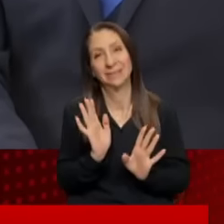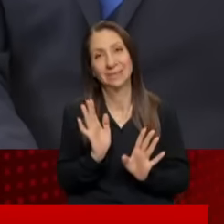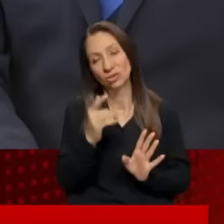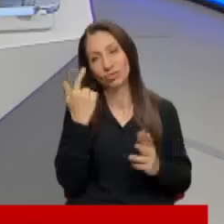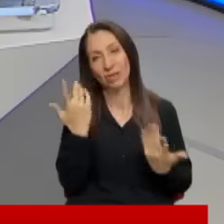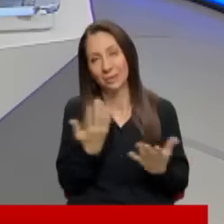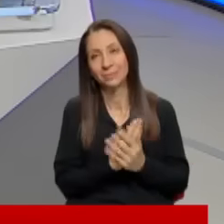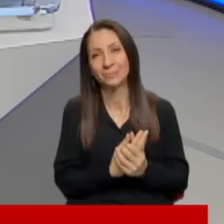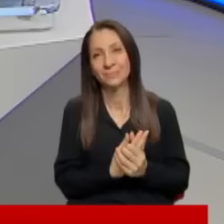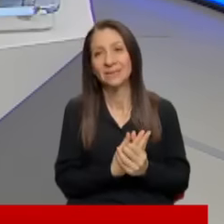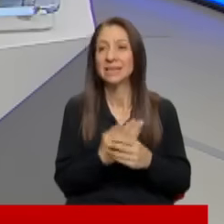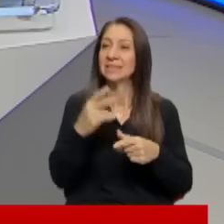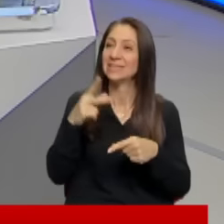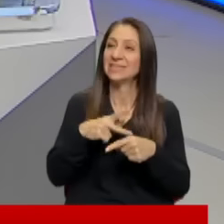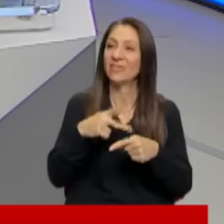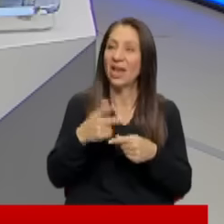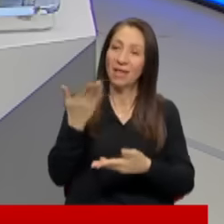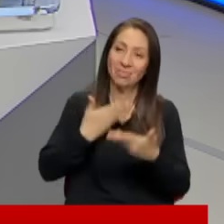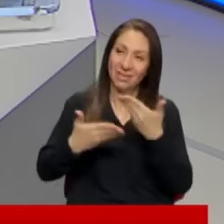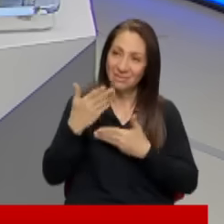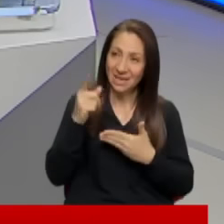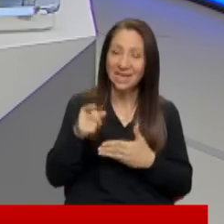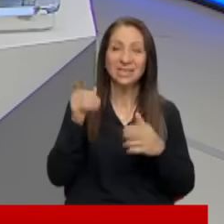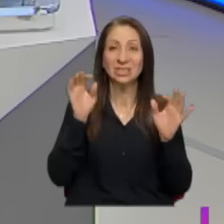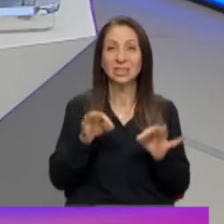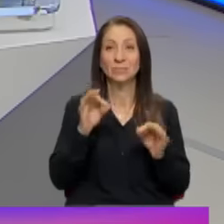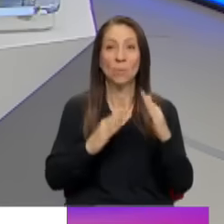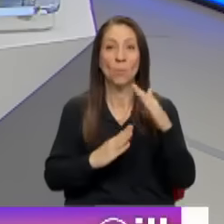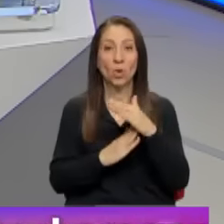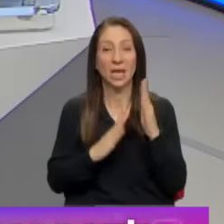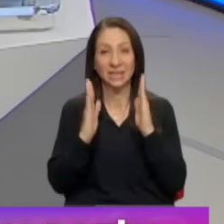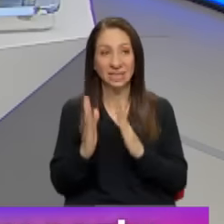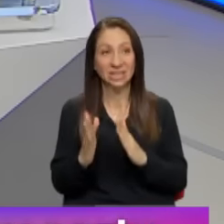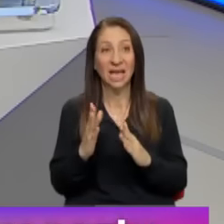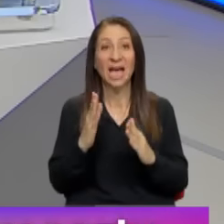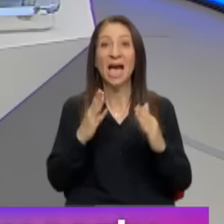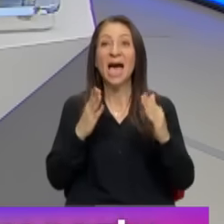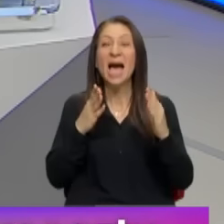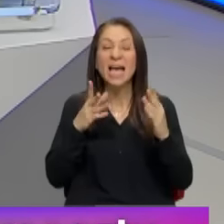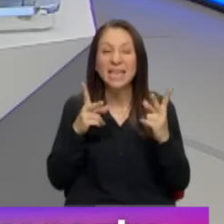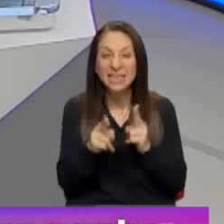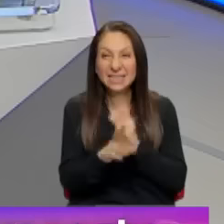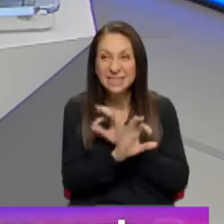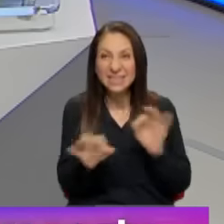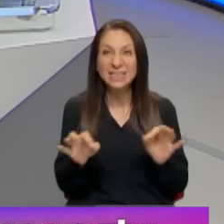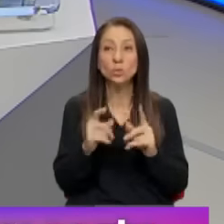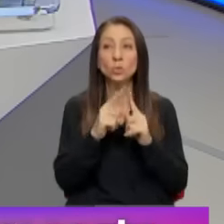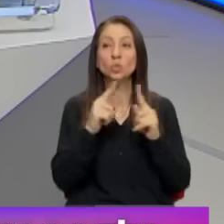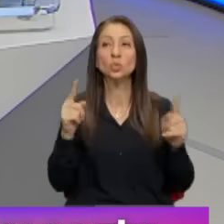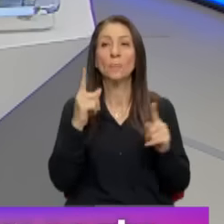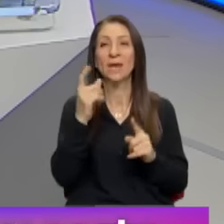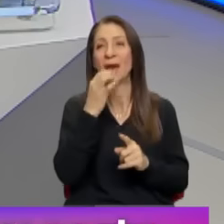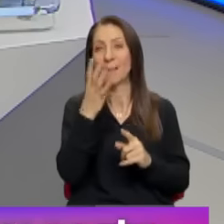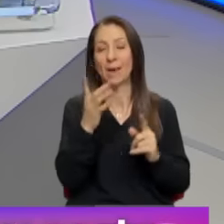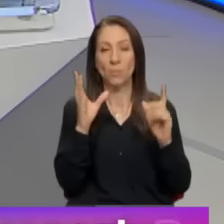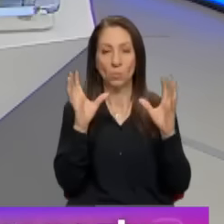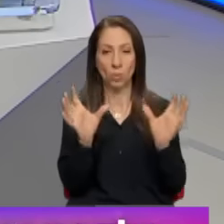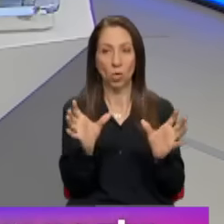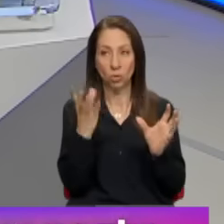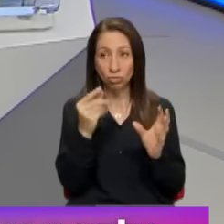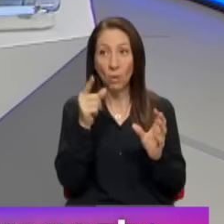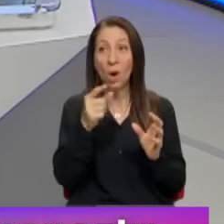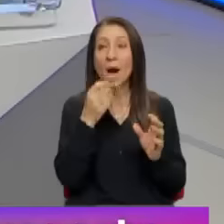Umarız. Zafer Söken anlattı. Şimdi molaya gireceğiz. Aralıksız, kesintisiz uzun bir haber bloğu olacak.